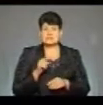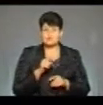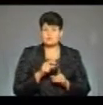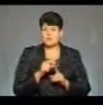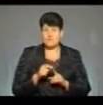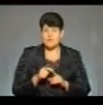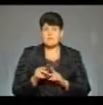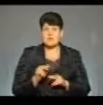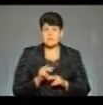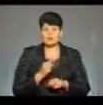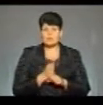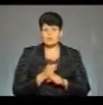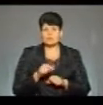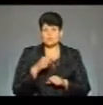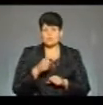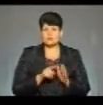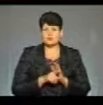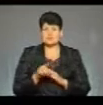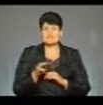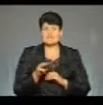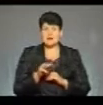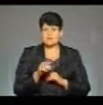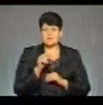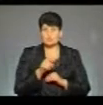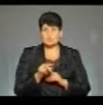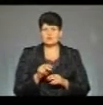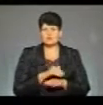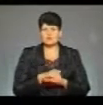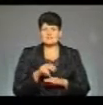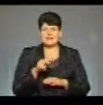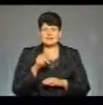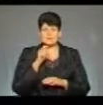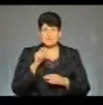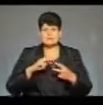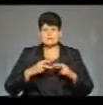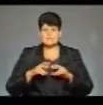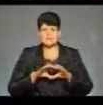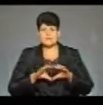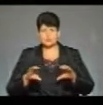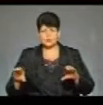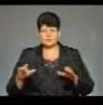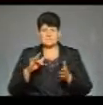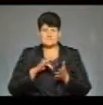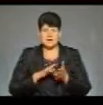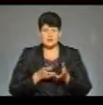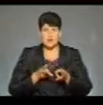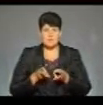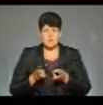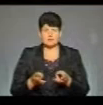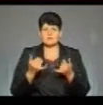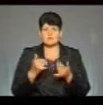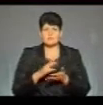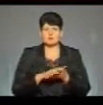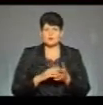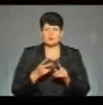словами, ремонтні роботи цьогоріч розпочали у травні. Тоді по вулиці Лесі Українки замінили труби централізованого опалення. Нині триває